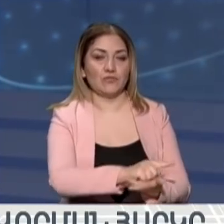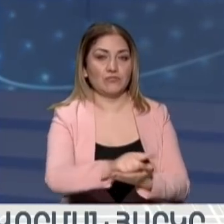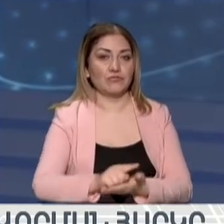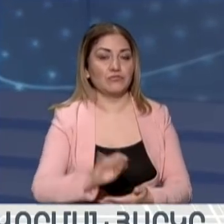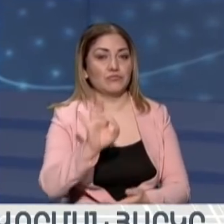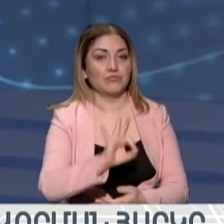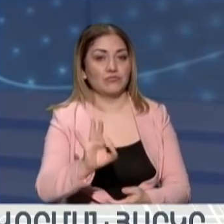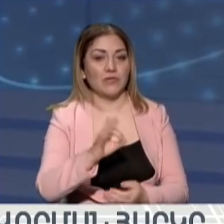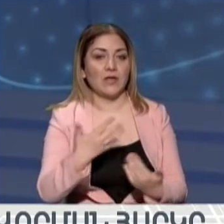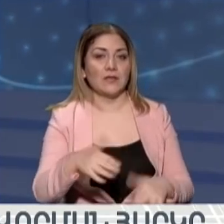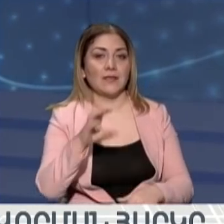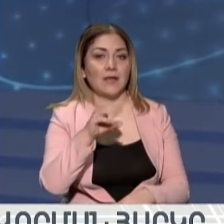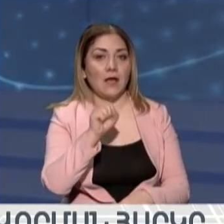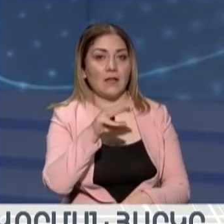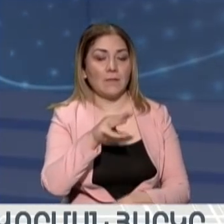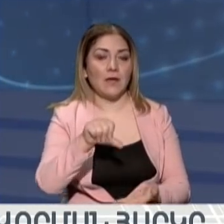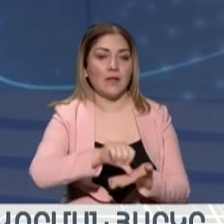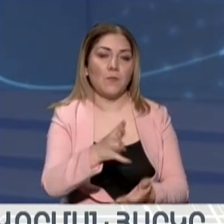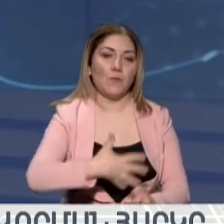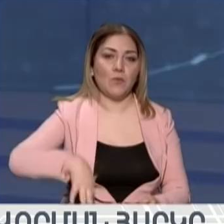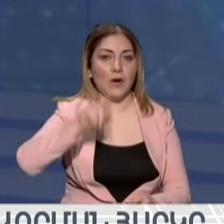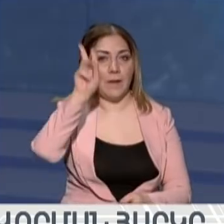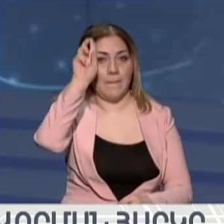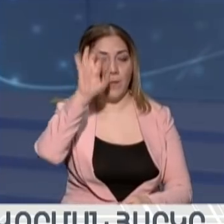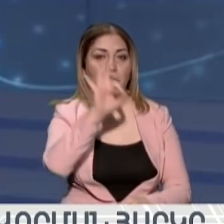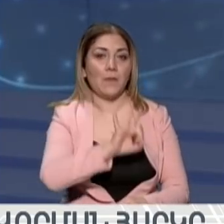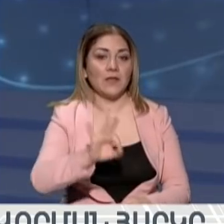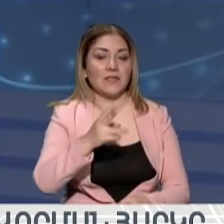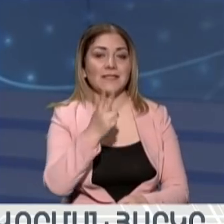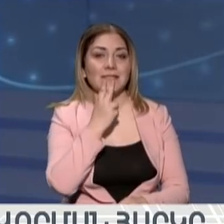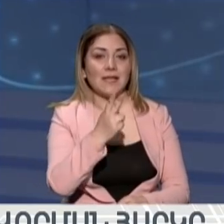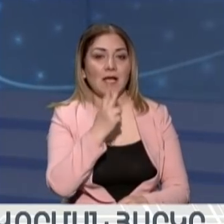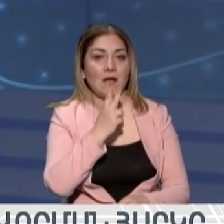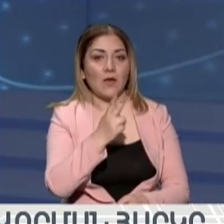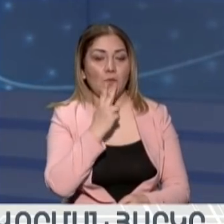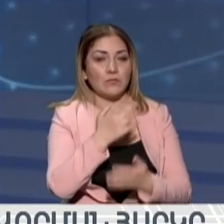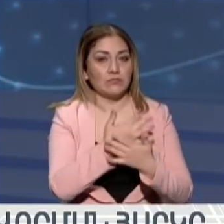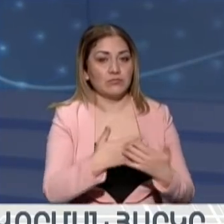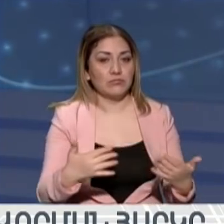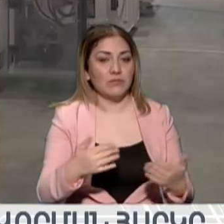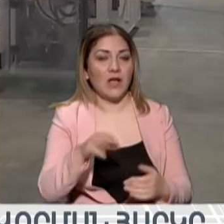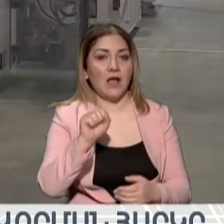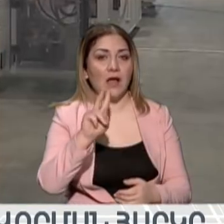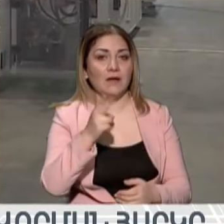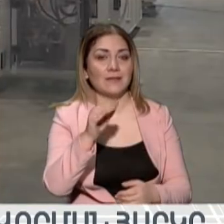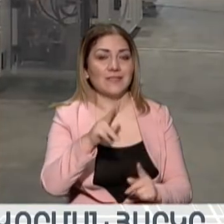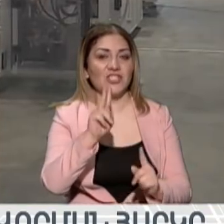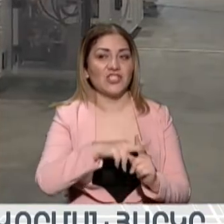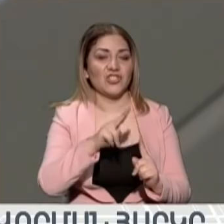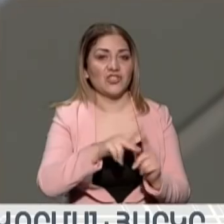քննարկել։ Այն արդեն ԵԱՏՄ անդամ բոլոր պետություններին է վերաբերում։ Խոսքը ծխախոտային ապրանքատեսակների ակցիզավորման